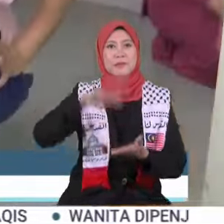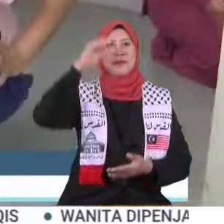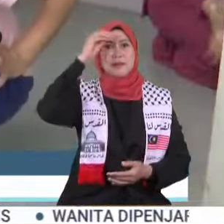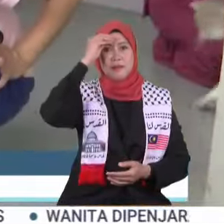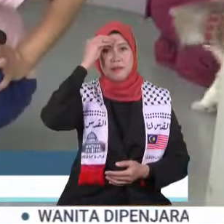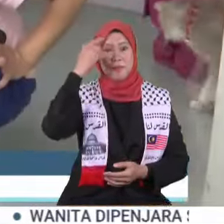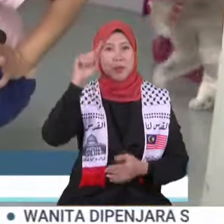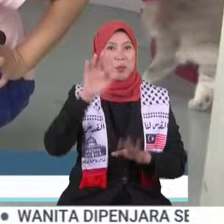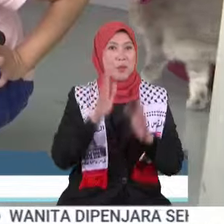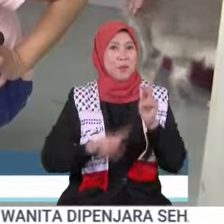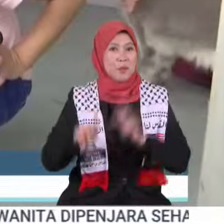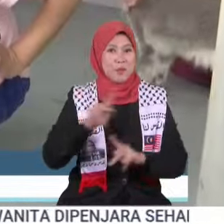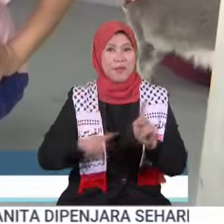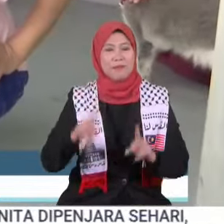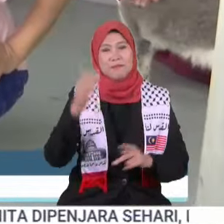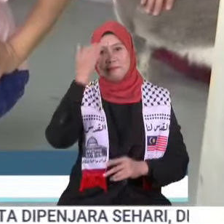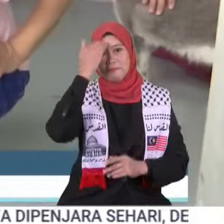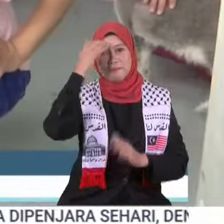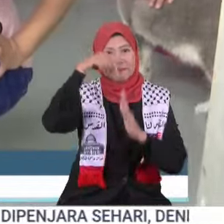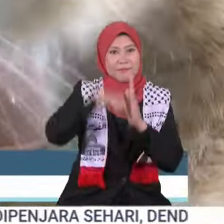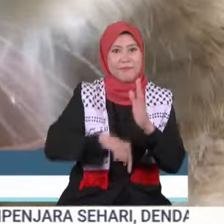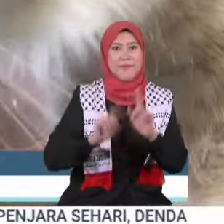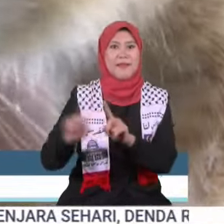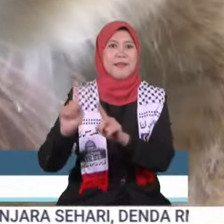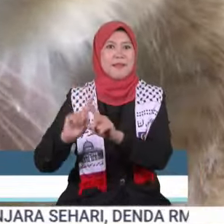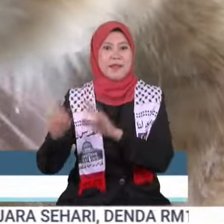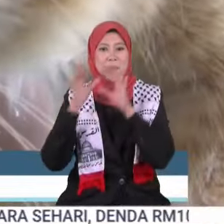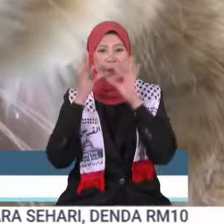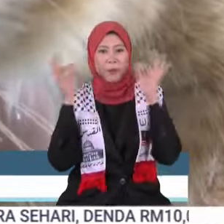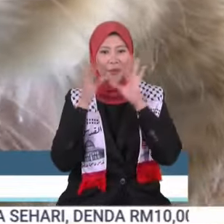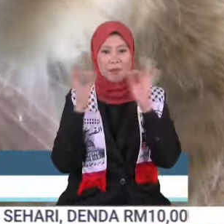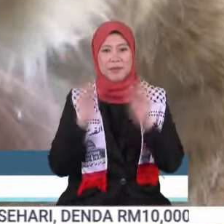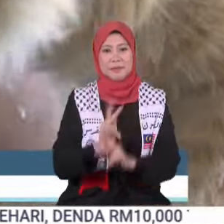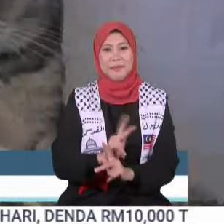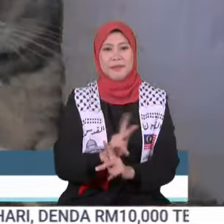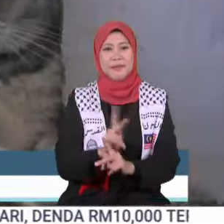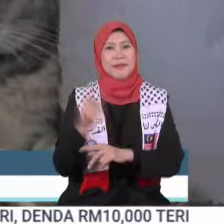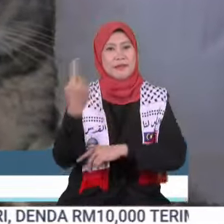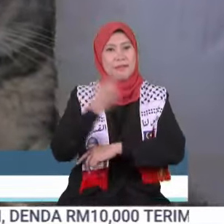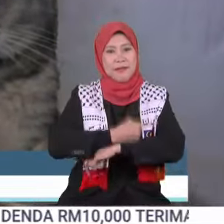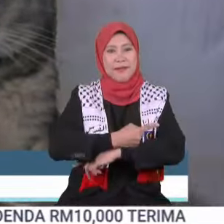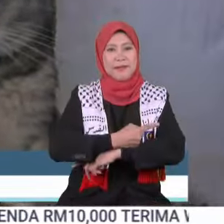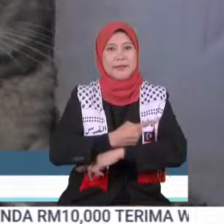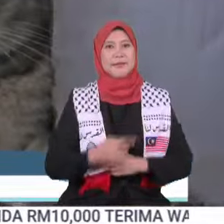untuk orang ramai mengetahui tentang kepelbagaian kucing dan penjagaan haiwan itu.